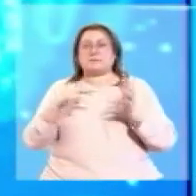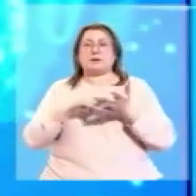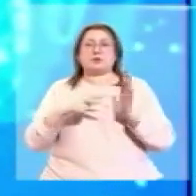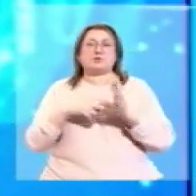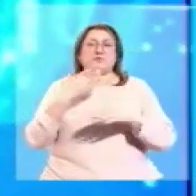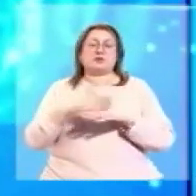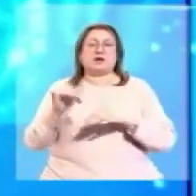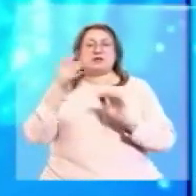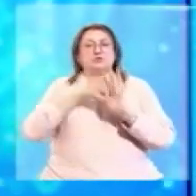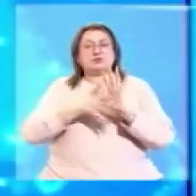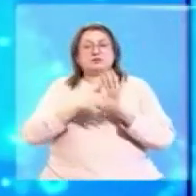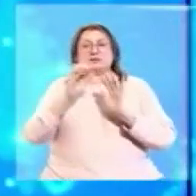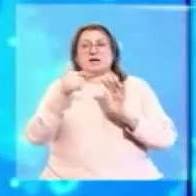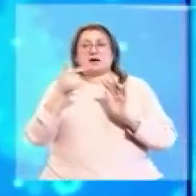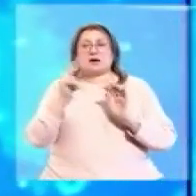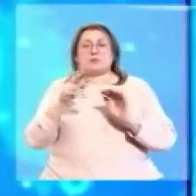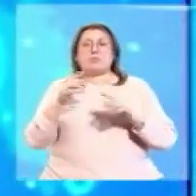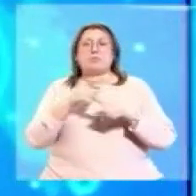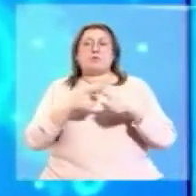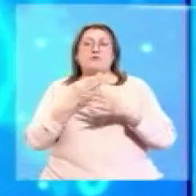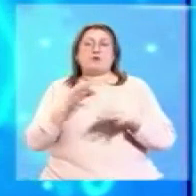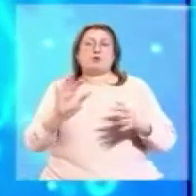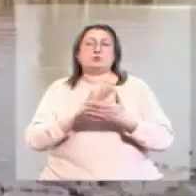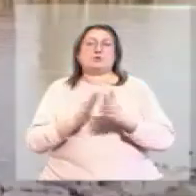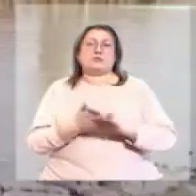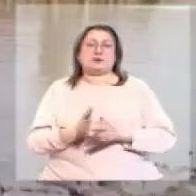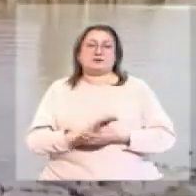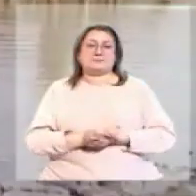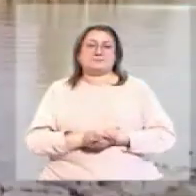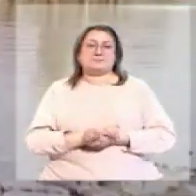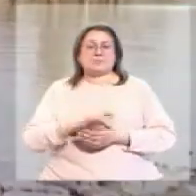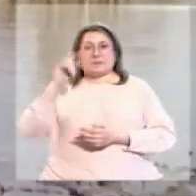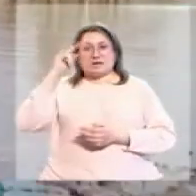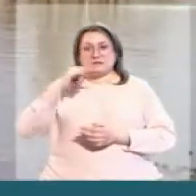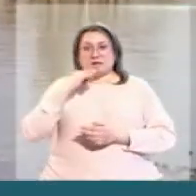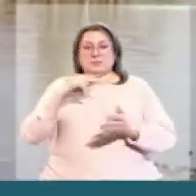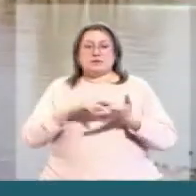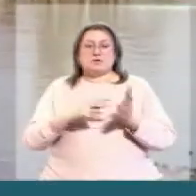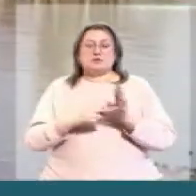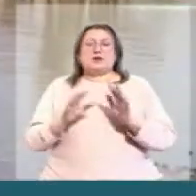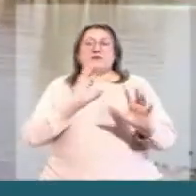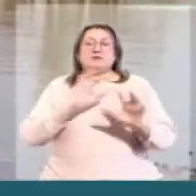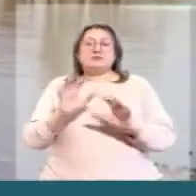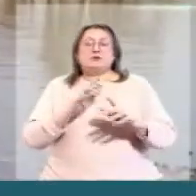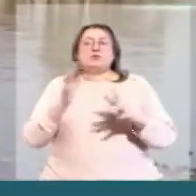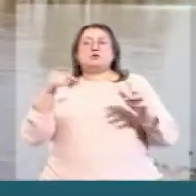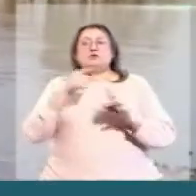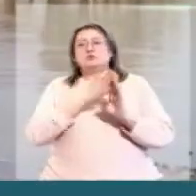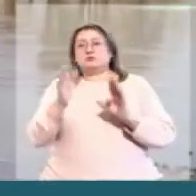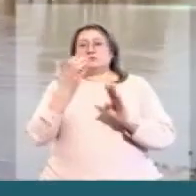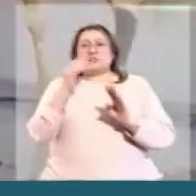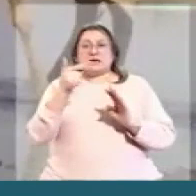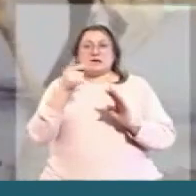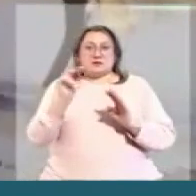планируют выделить на изучение сайгаков в полувольных условиях. В Казахстане планируется вырастить свыше 1000 сайгаков в